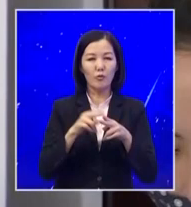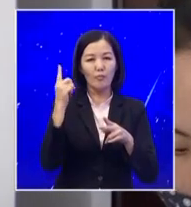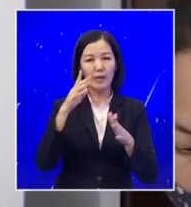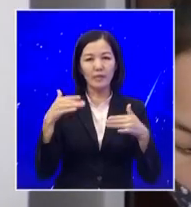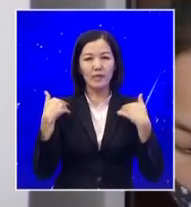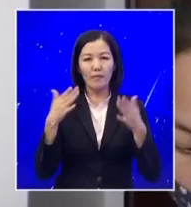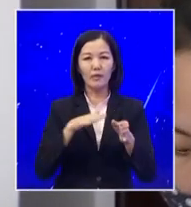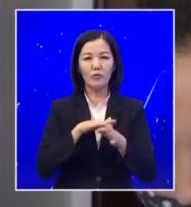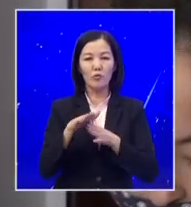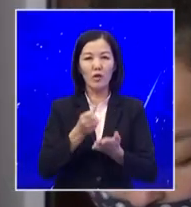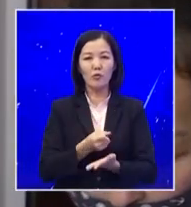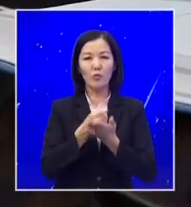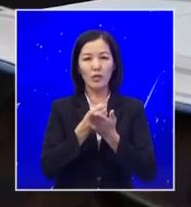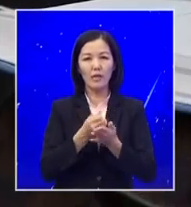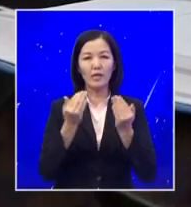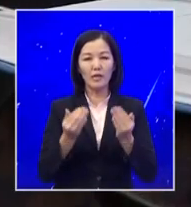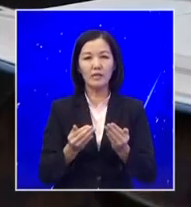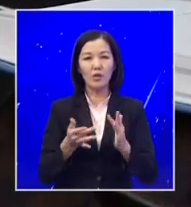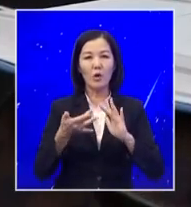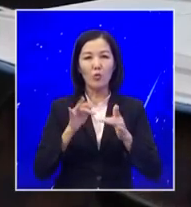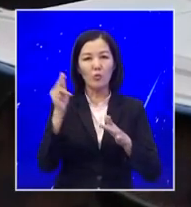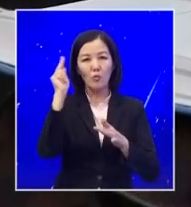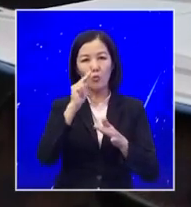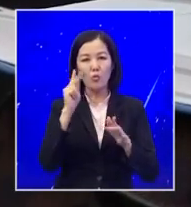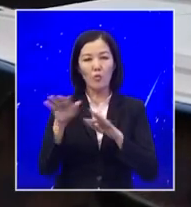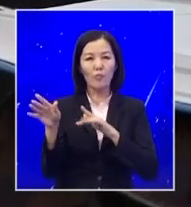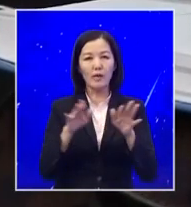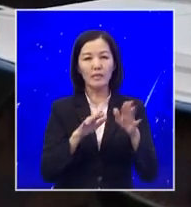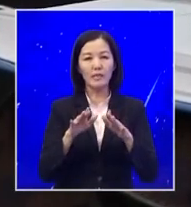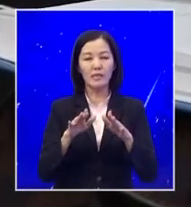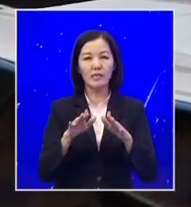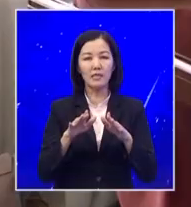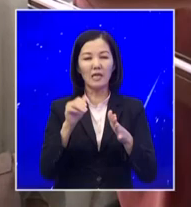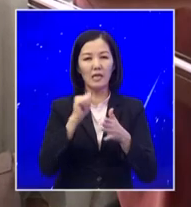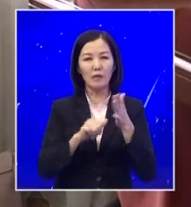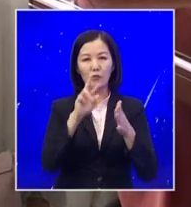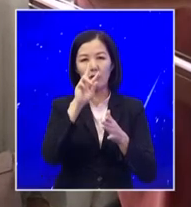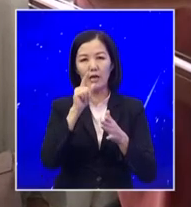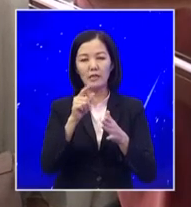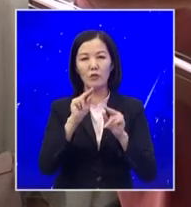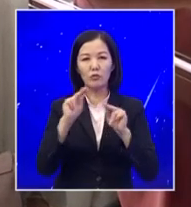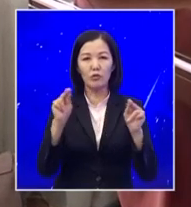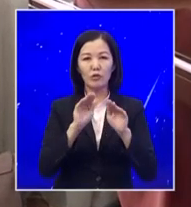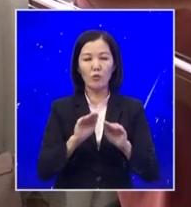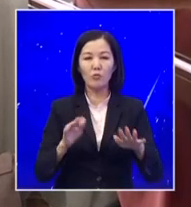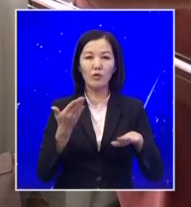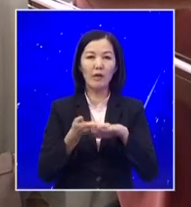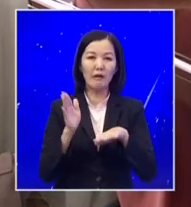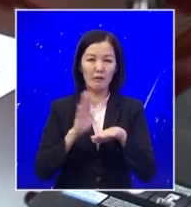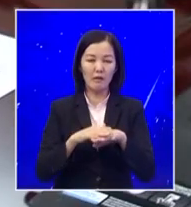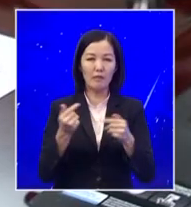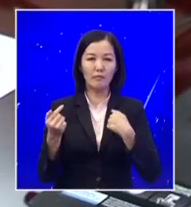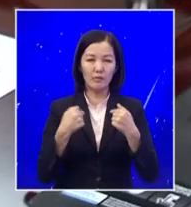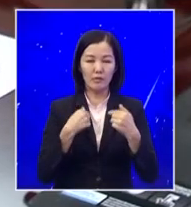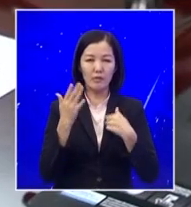бастаманы толыққанды қолдайды. Себебі қазір кездегі онлайн оқу процесі сын көтермей, ұстаз да оқушы да қиналып жатқанын айтады.